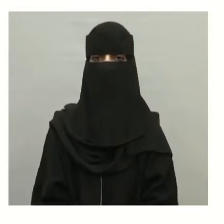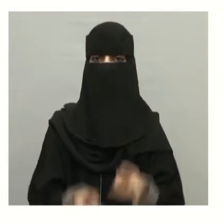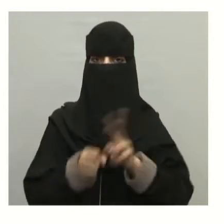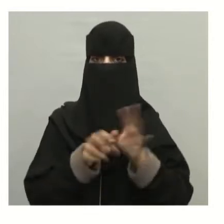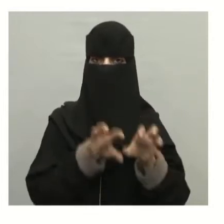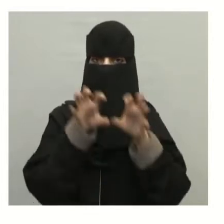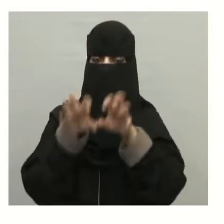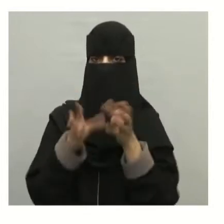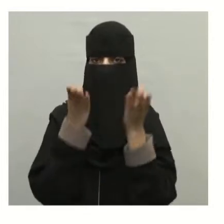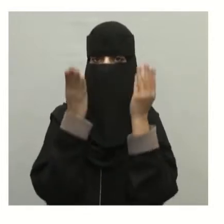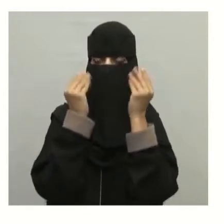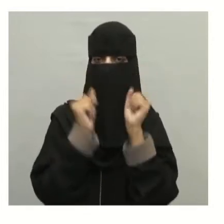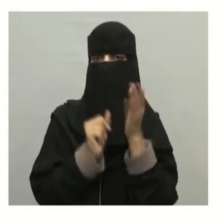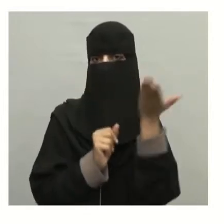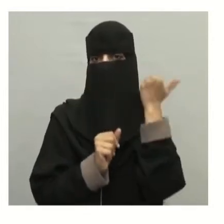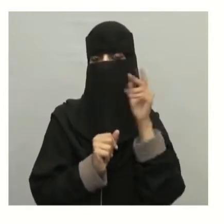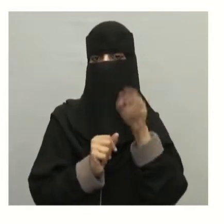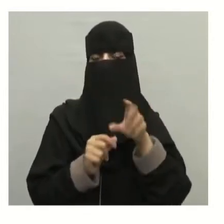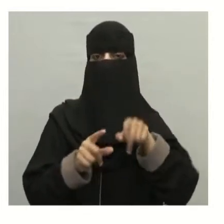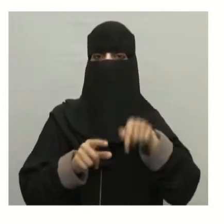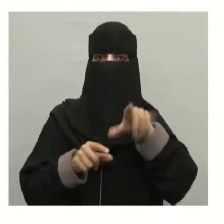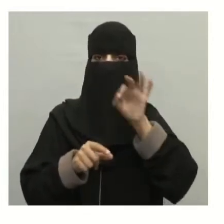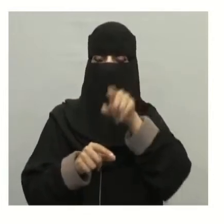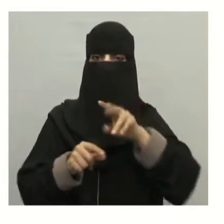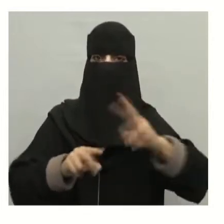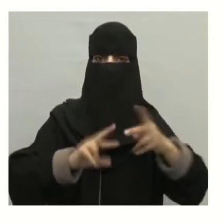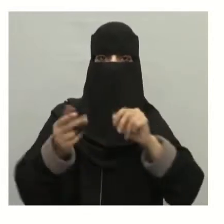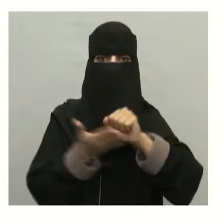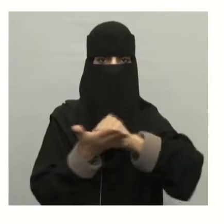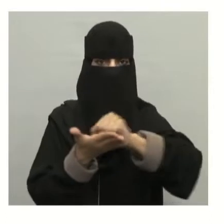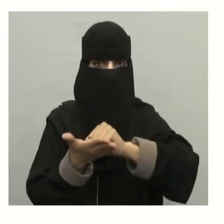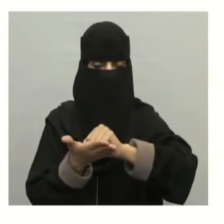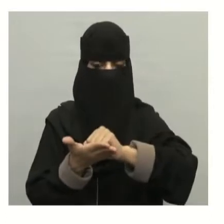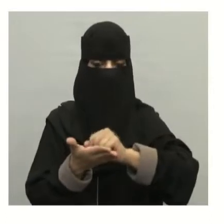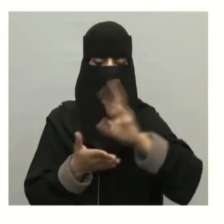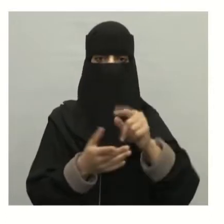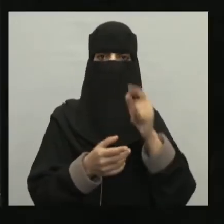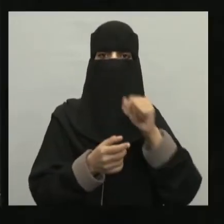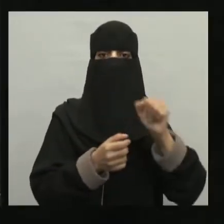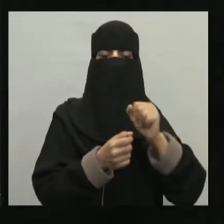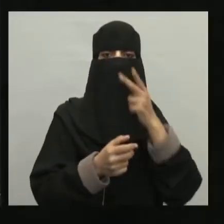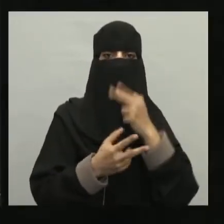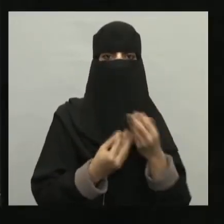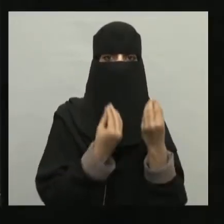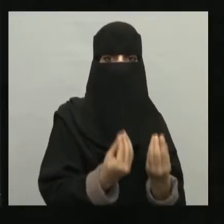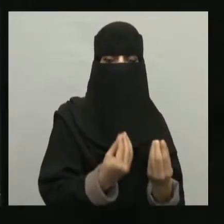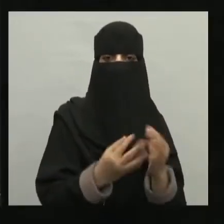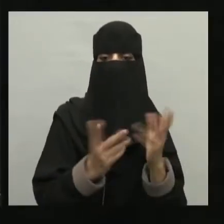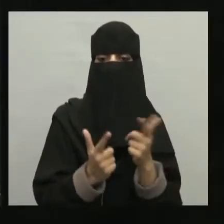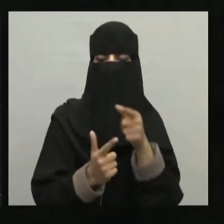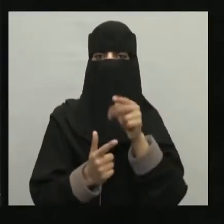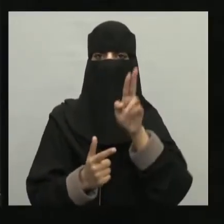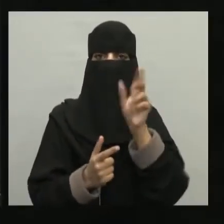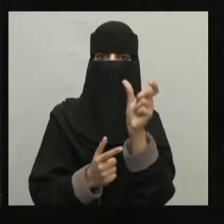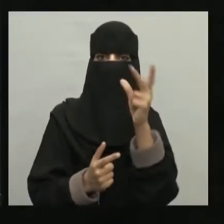نستذكر ما تعرفنا عليه سابقا، هناك فرق بين التنظيف وبين التعقيم. ذكرنا